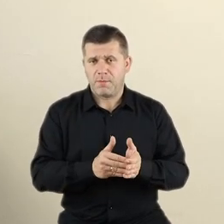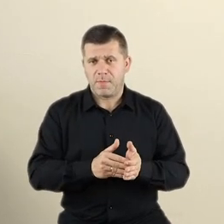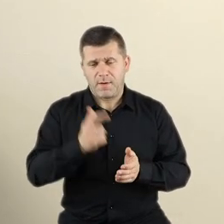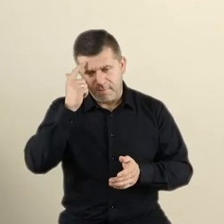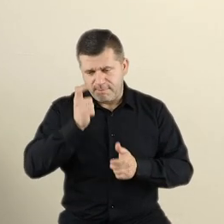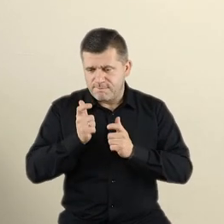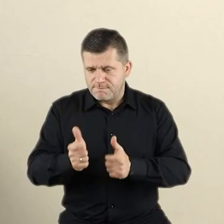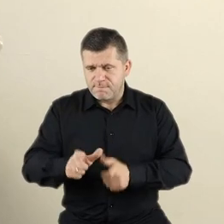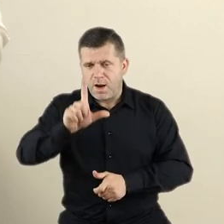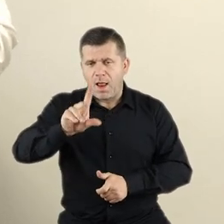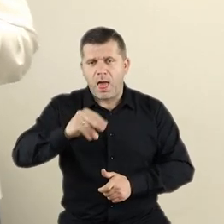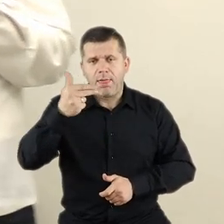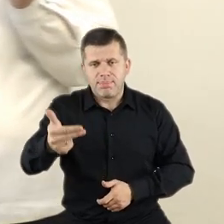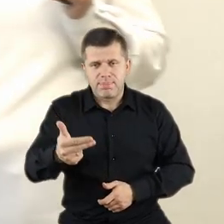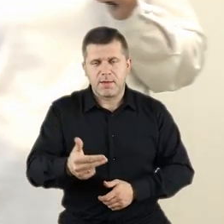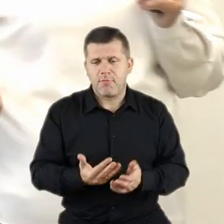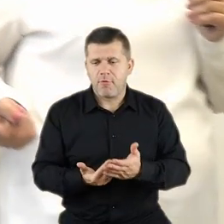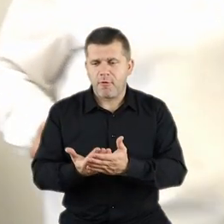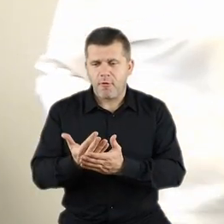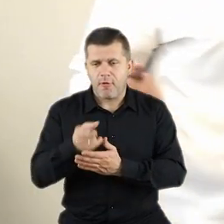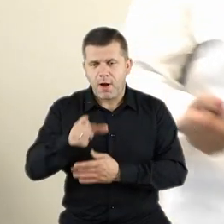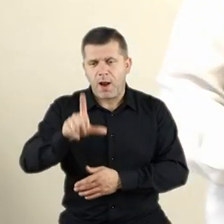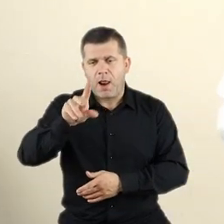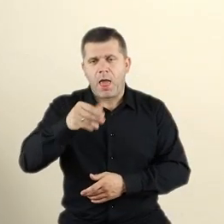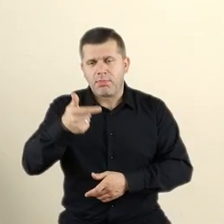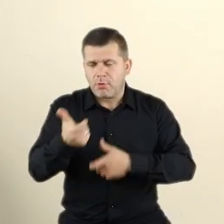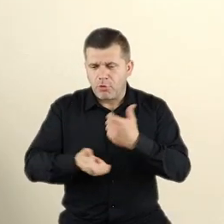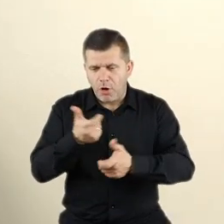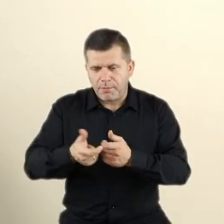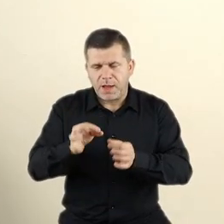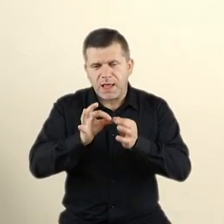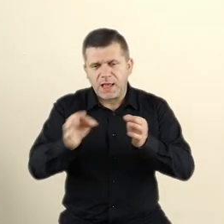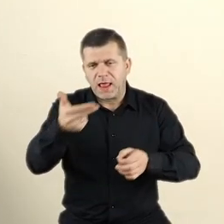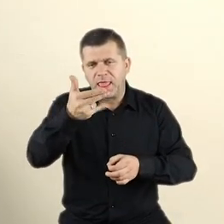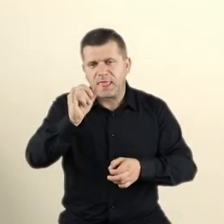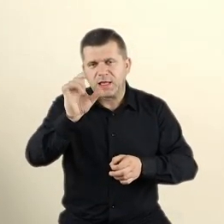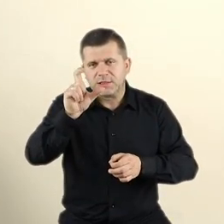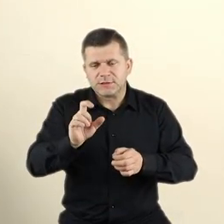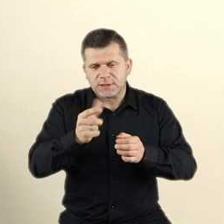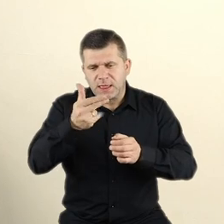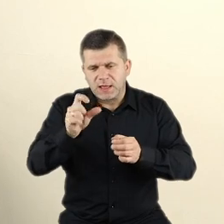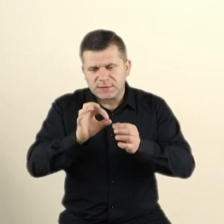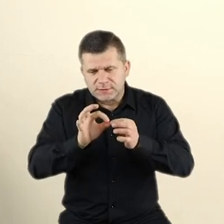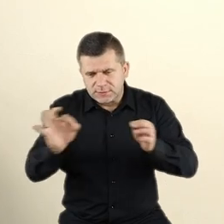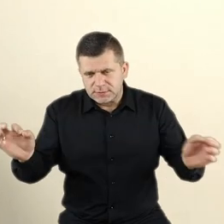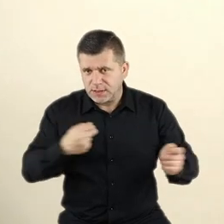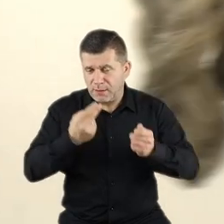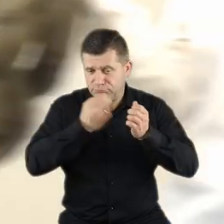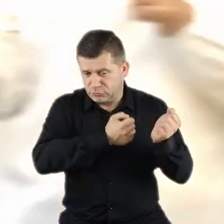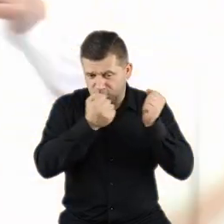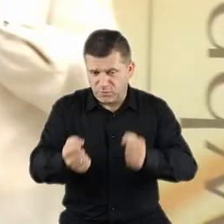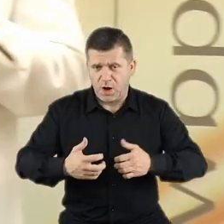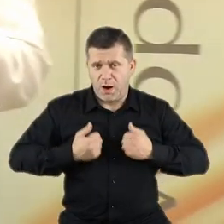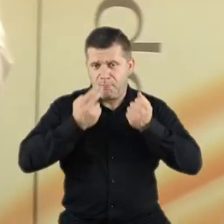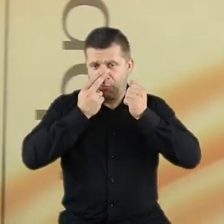len później z tego nu zrobić nici przywiozłam wam żeby pokazać jak te nici